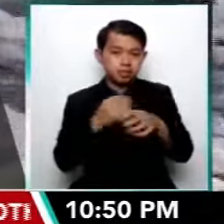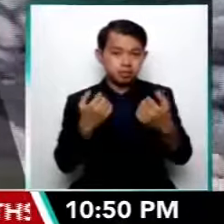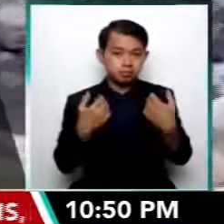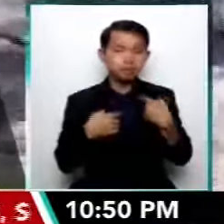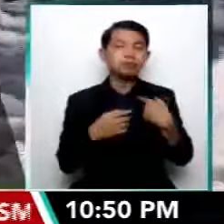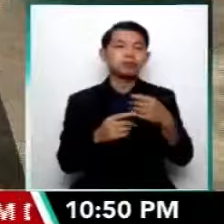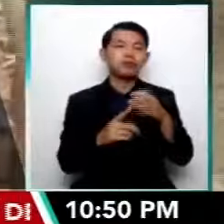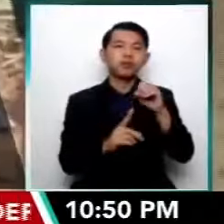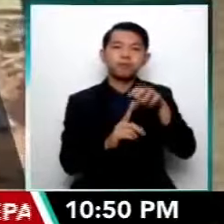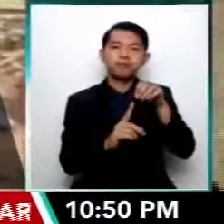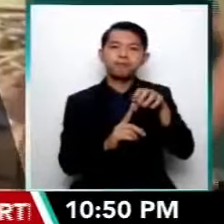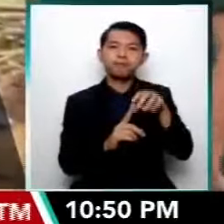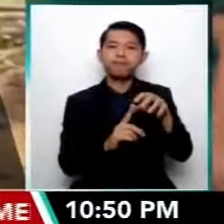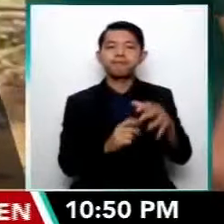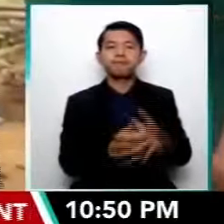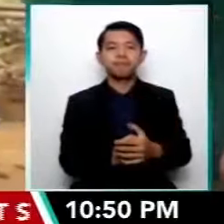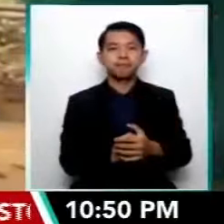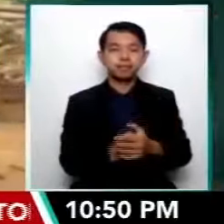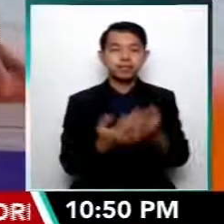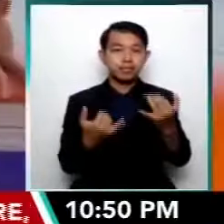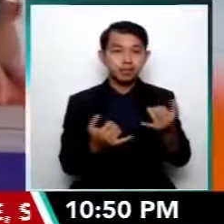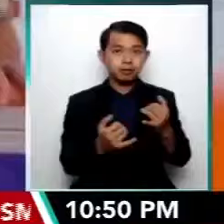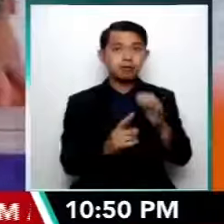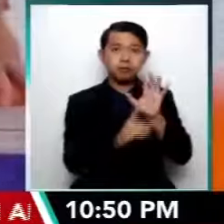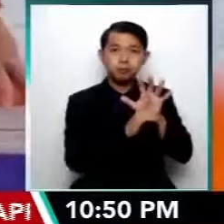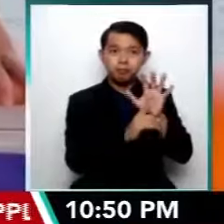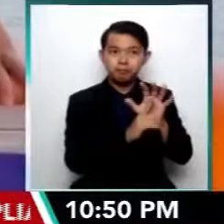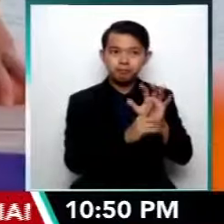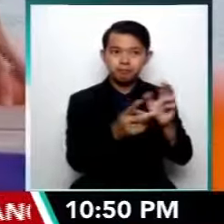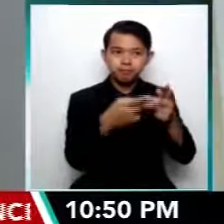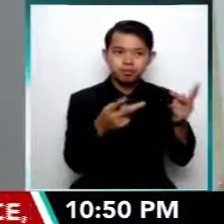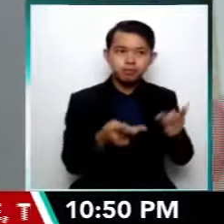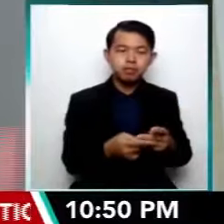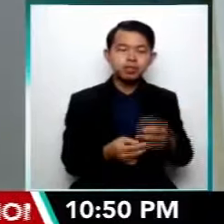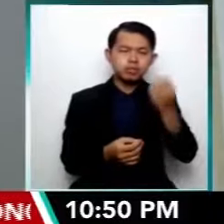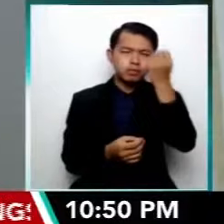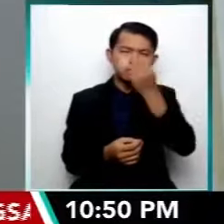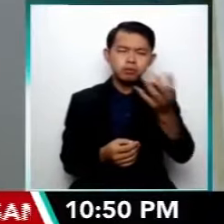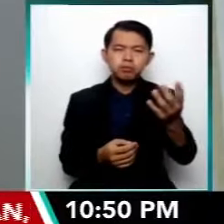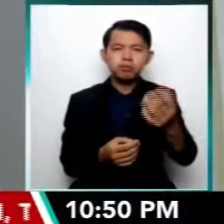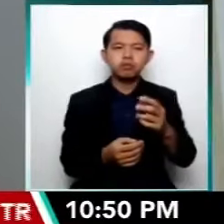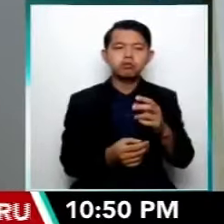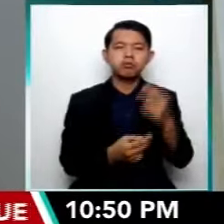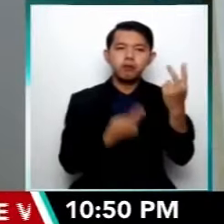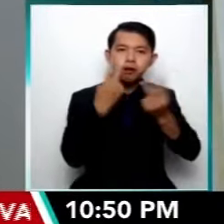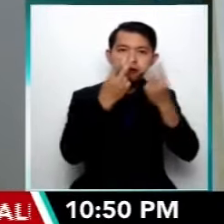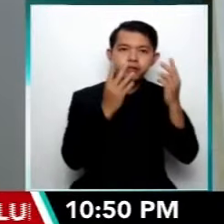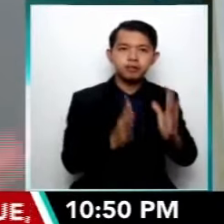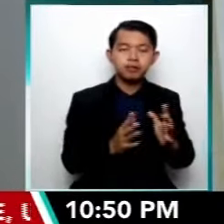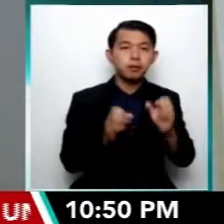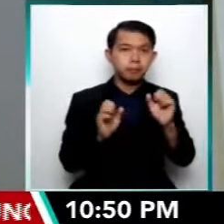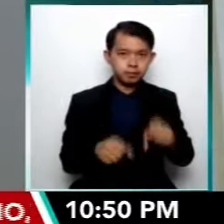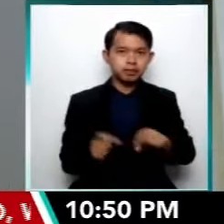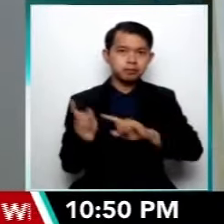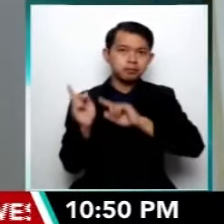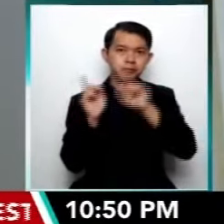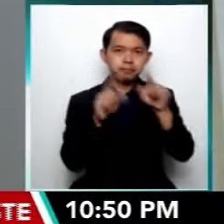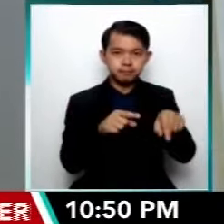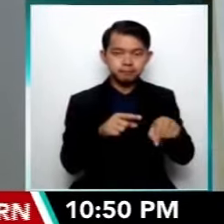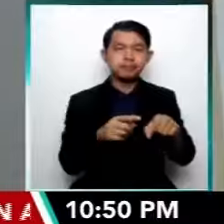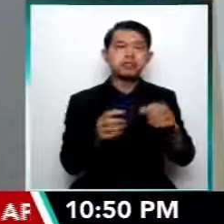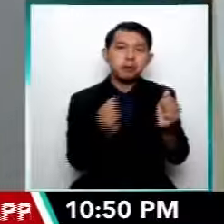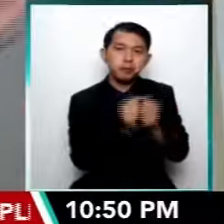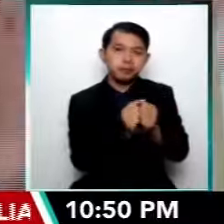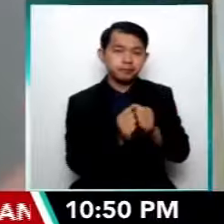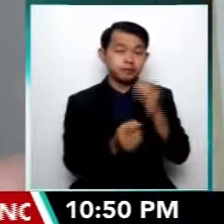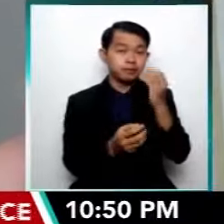nakikilala ang lugar ang hiling ni Sandy Sa mga kapwa niya dayo Pwede kayong mag-outing magdala ng pagkain but make sure na